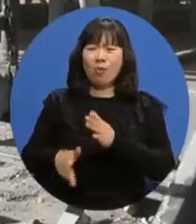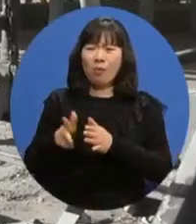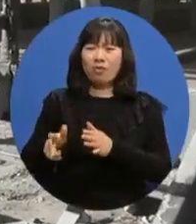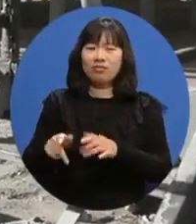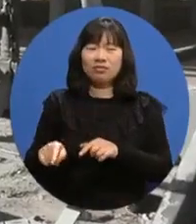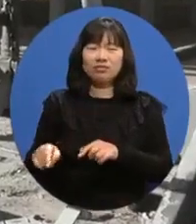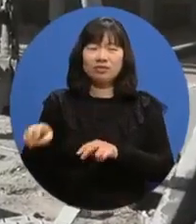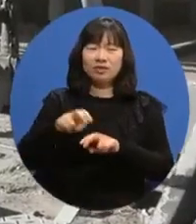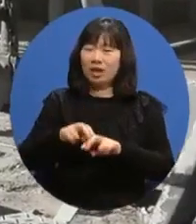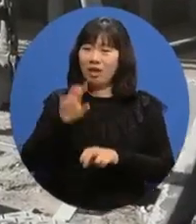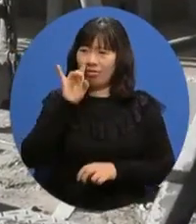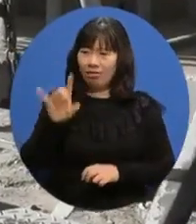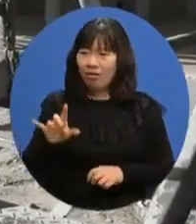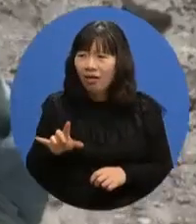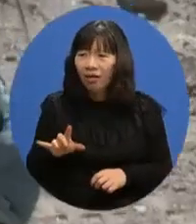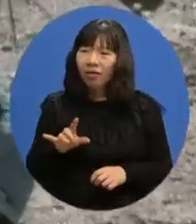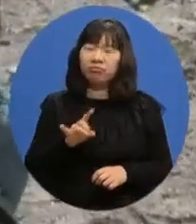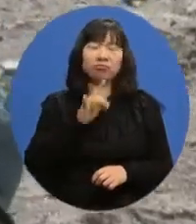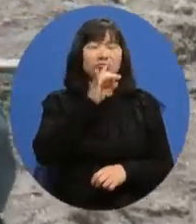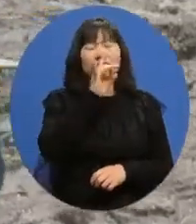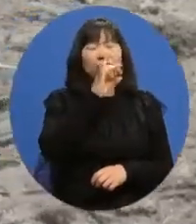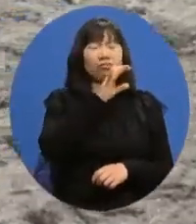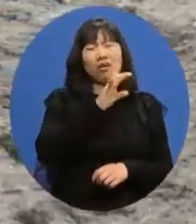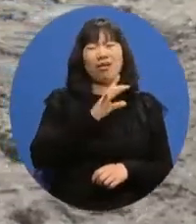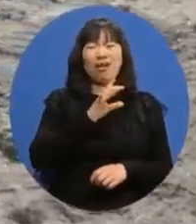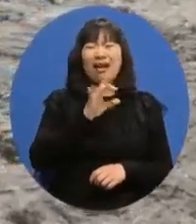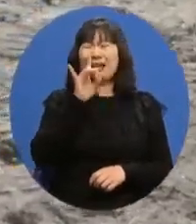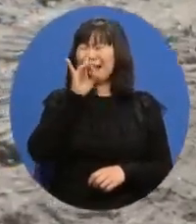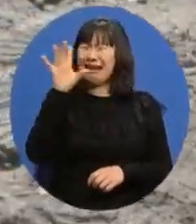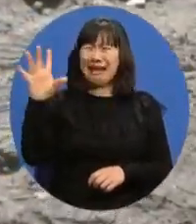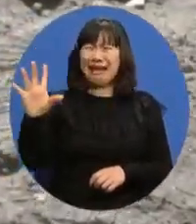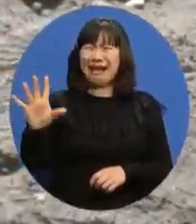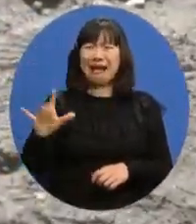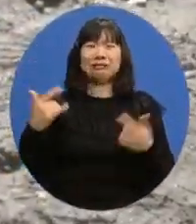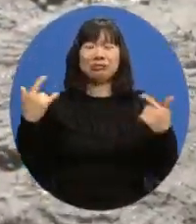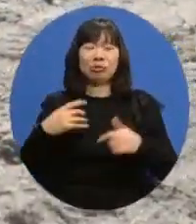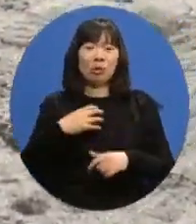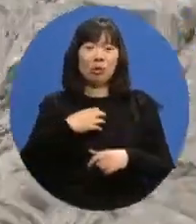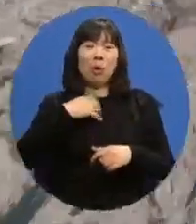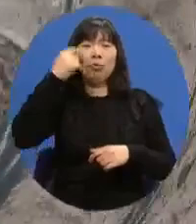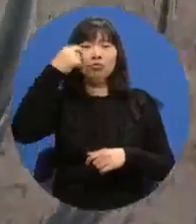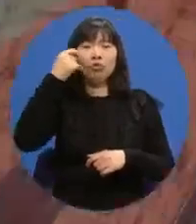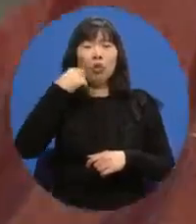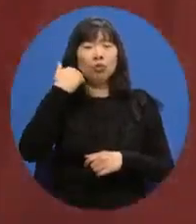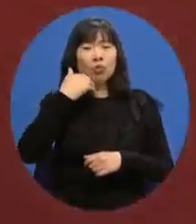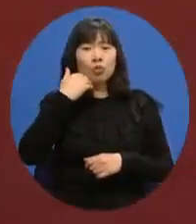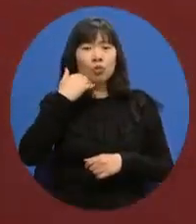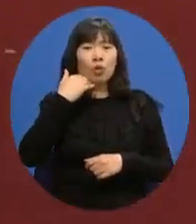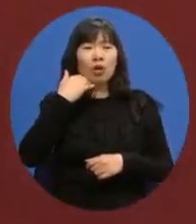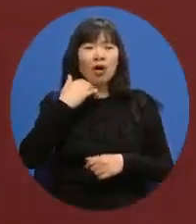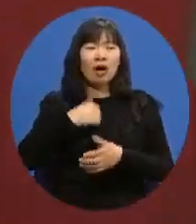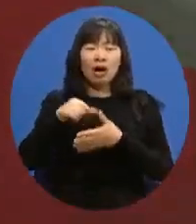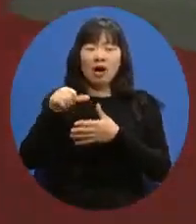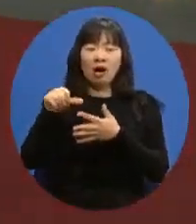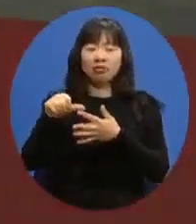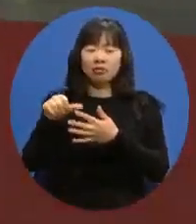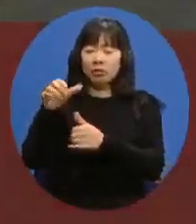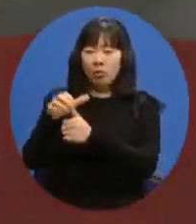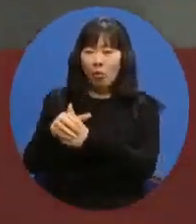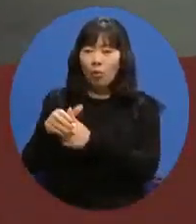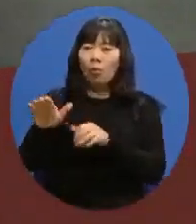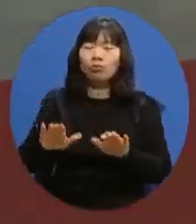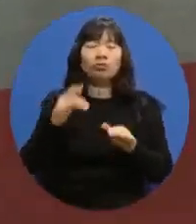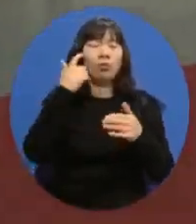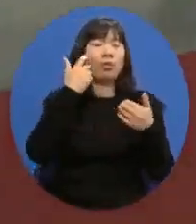한번 타보면 안 돼? 어, 안 돼. 뭐야? 늘 겁을 내고 우는 건 고야 몫이었는데 오늘은